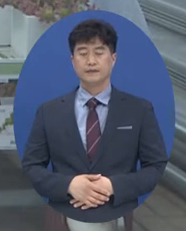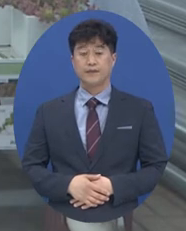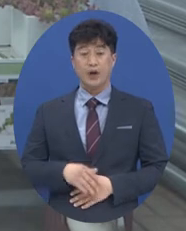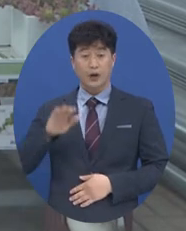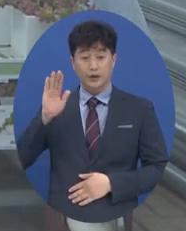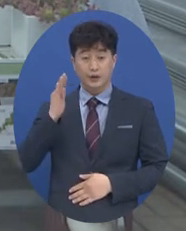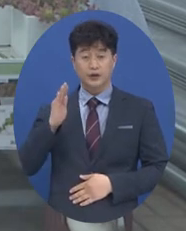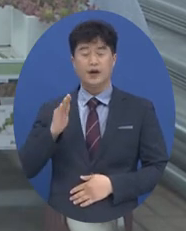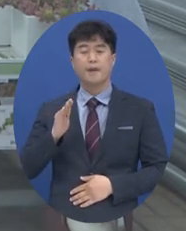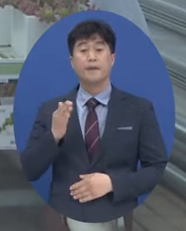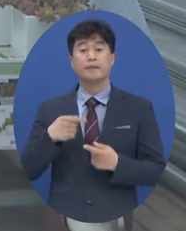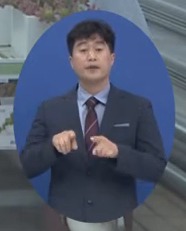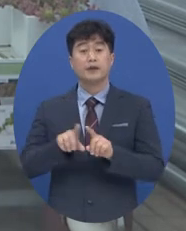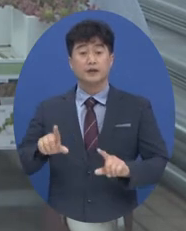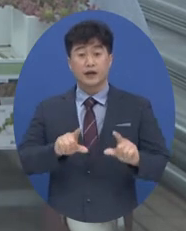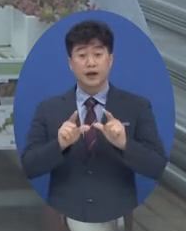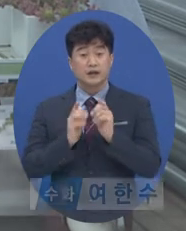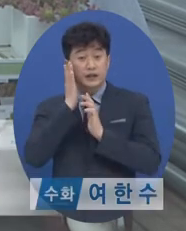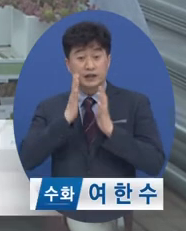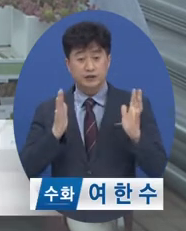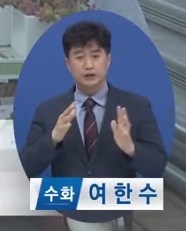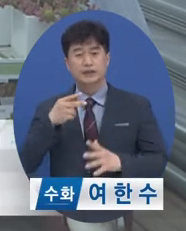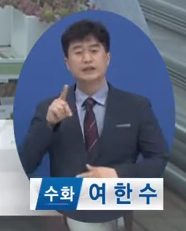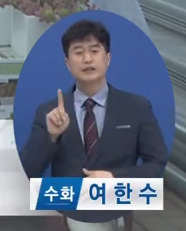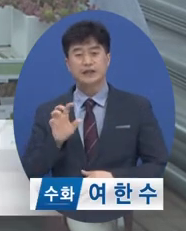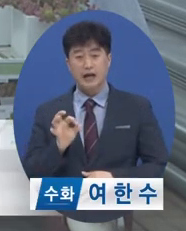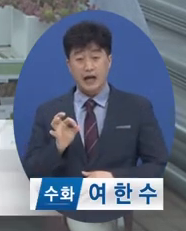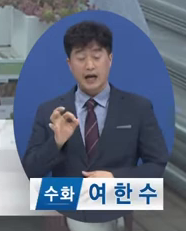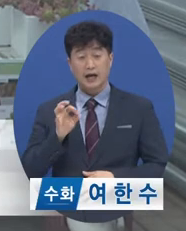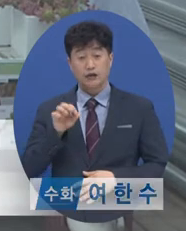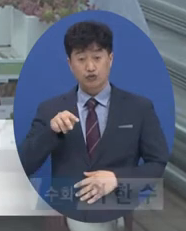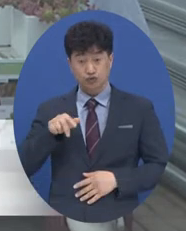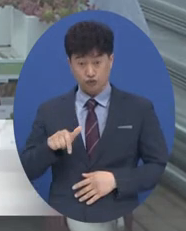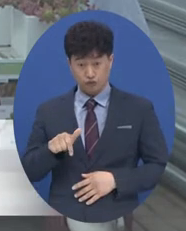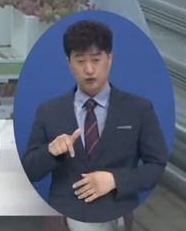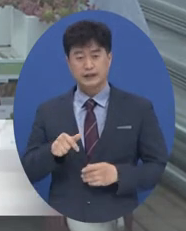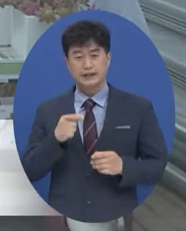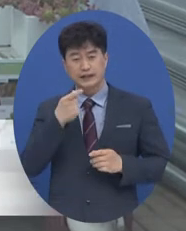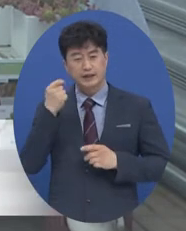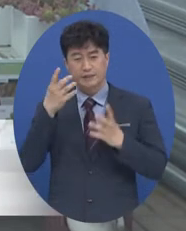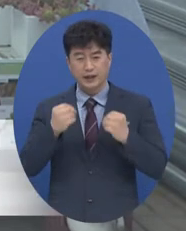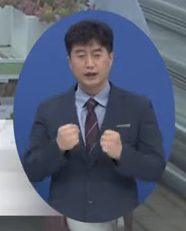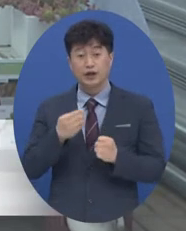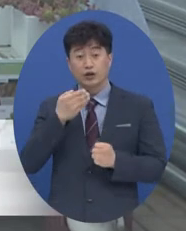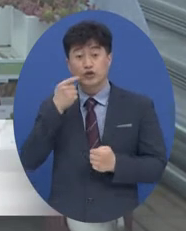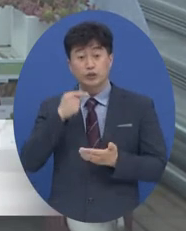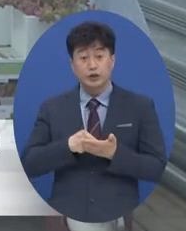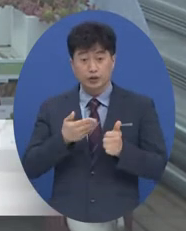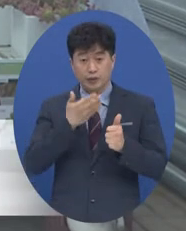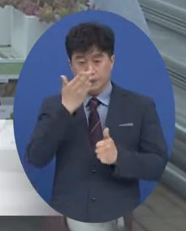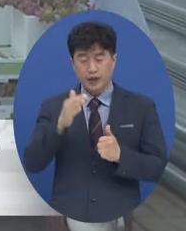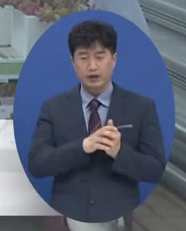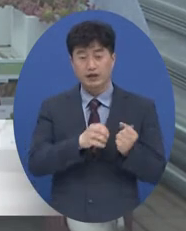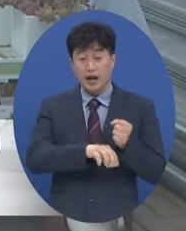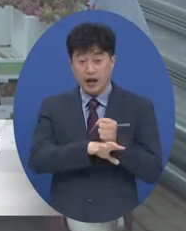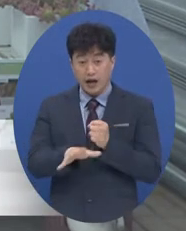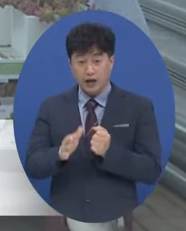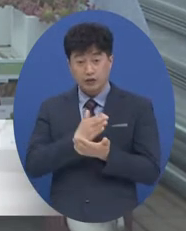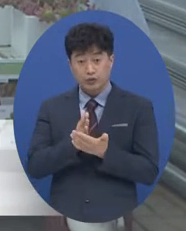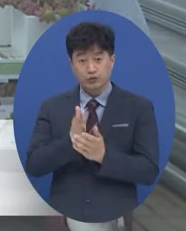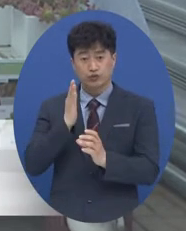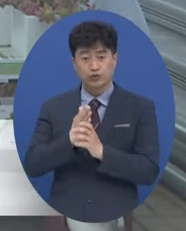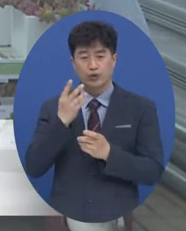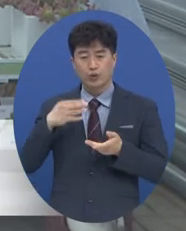요즘 반려 식물로 다육식물이 각광받고 있습니다 손쉽게 키울 수 있기 때문인데요 다양한 다육식물 품종 중에서